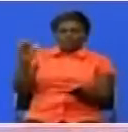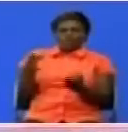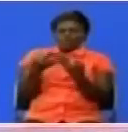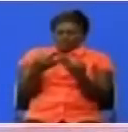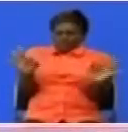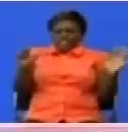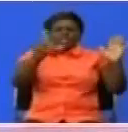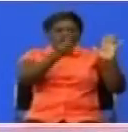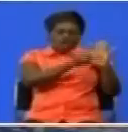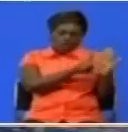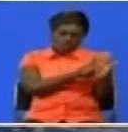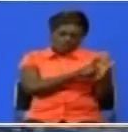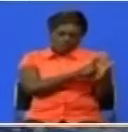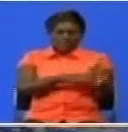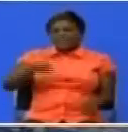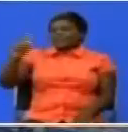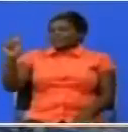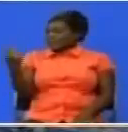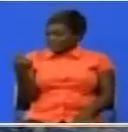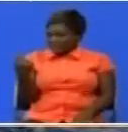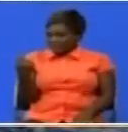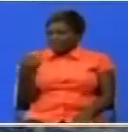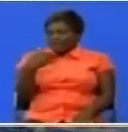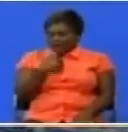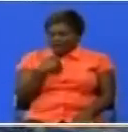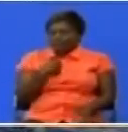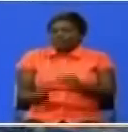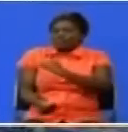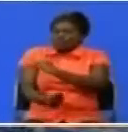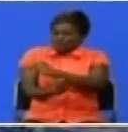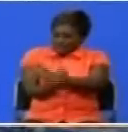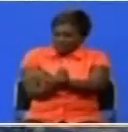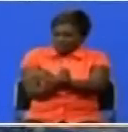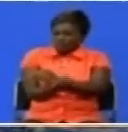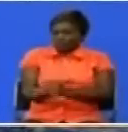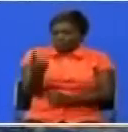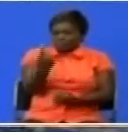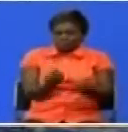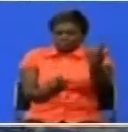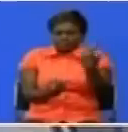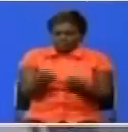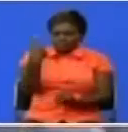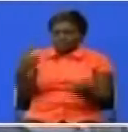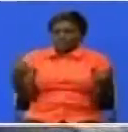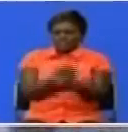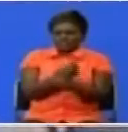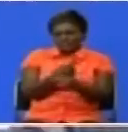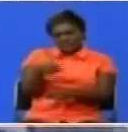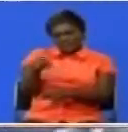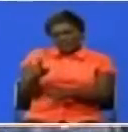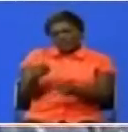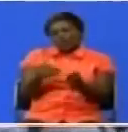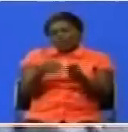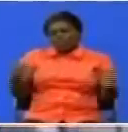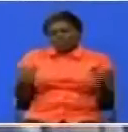vya sheria. Kenya ingali inashuhudia madai ya ufisadi yanayoibuka kutoka vyombo vinavyotazamiwa kuupiga